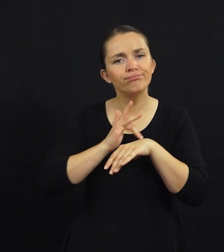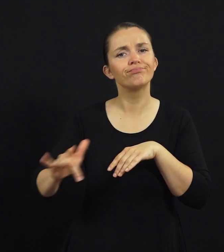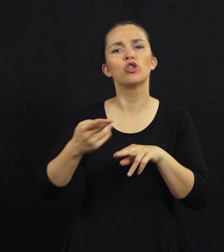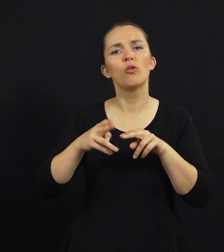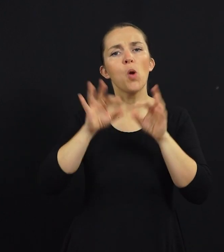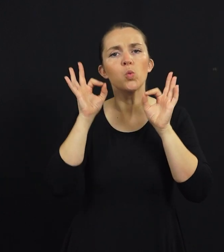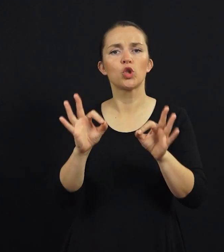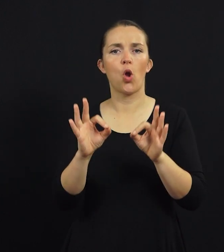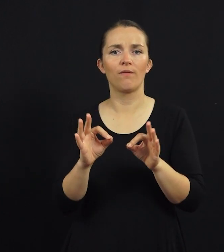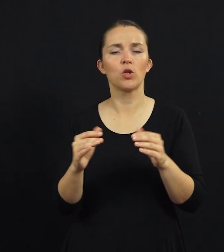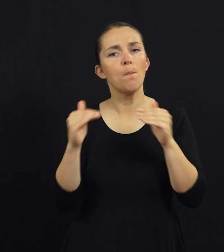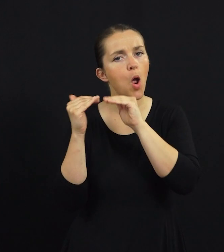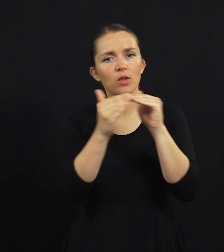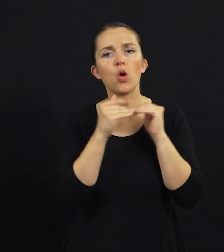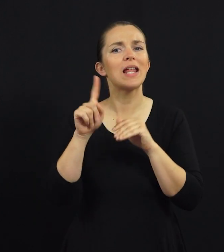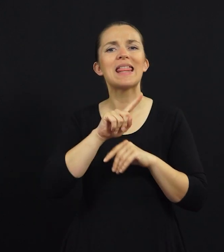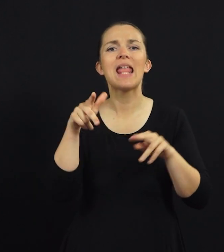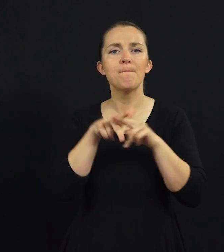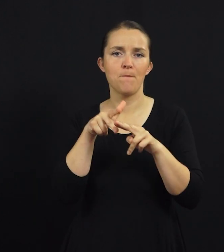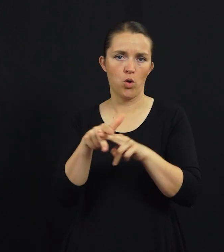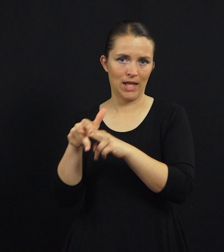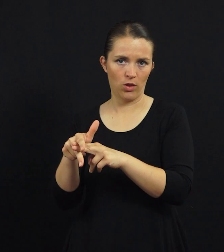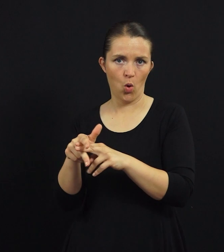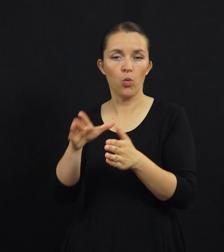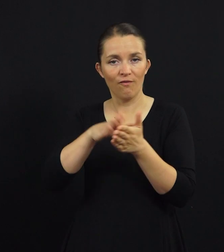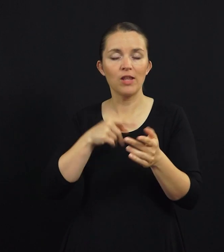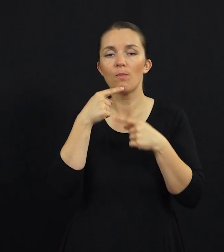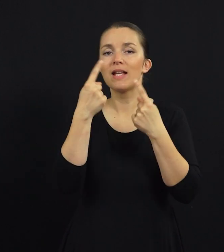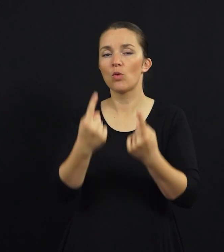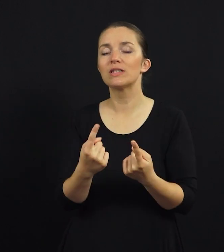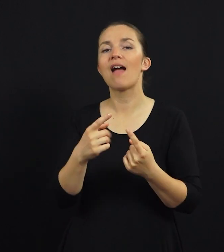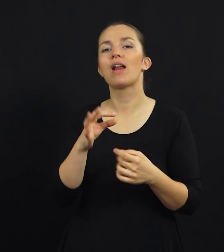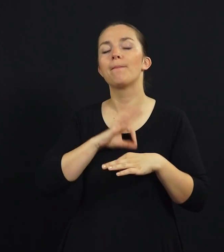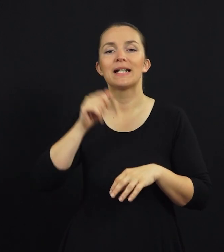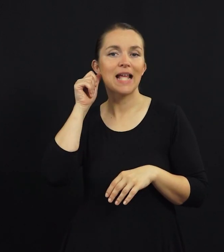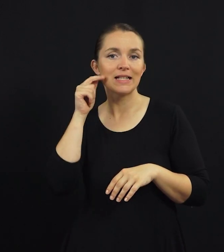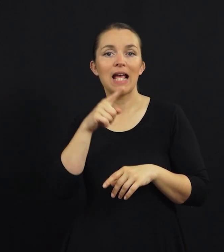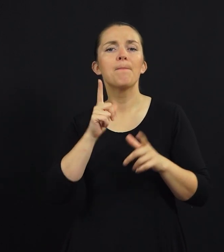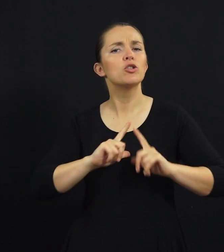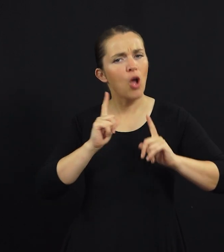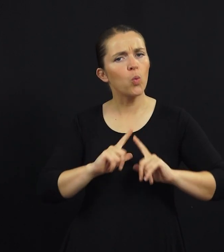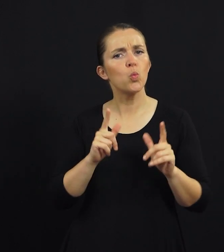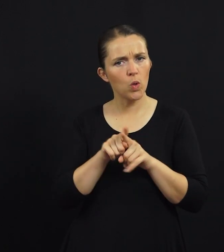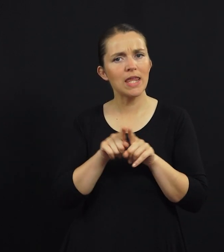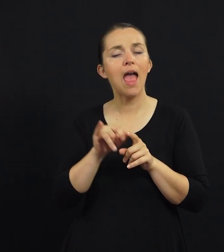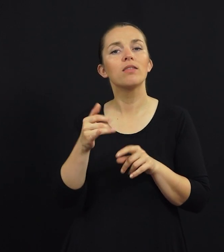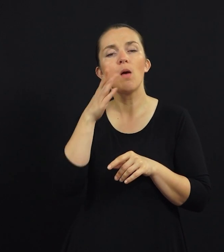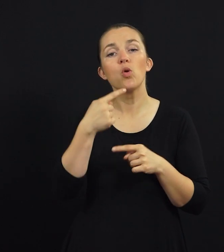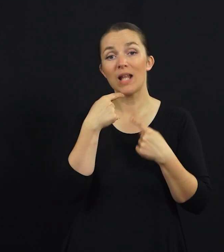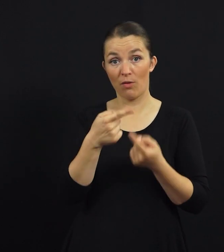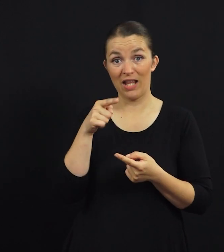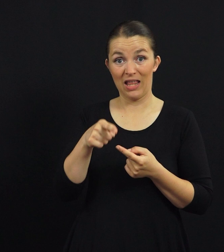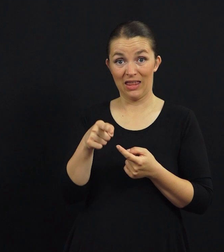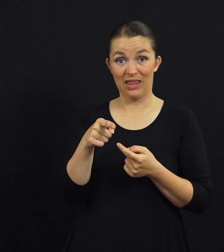tekel čim bolj učinkovito, poenoteno in nemoteno, je uvodoma izpostavila predsednica, ki pričakuje, da se